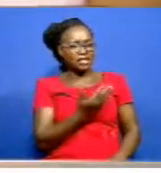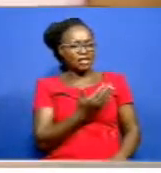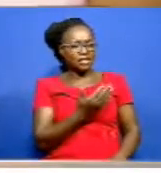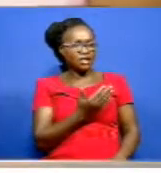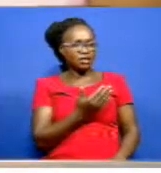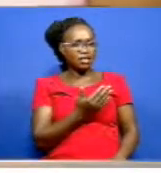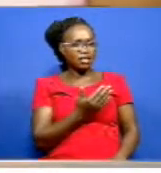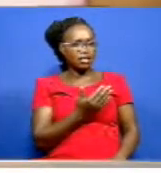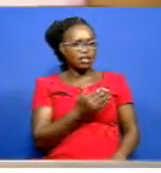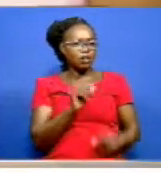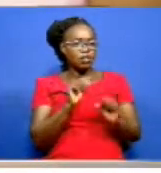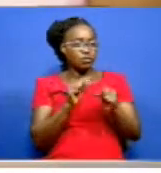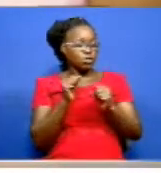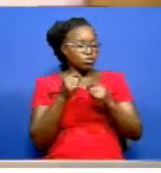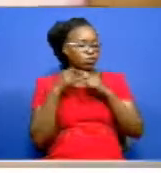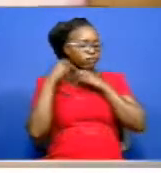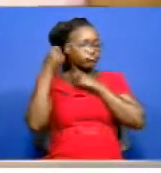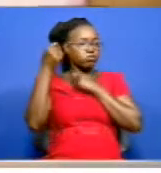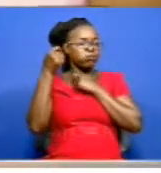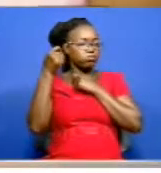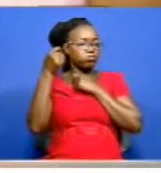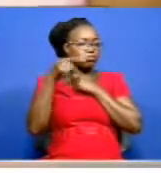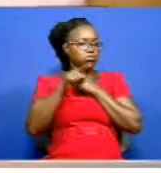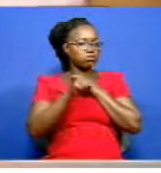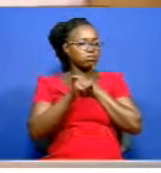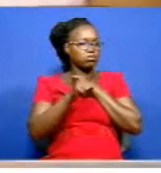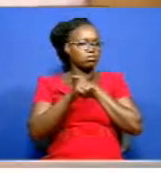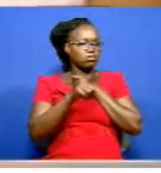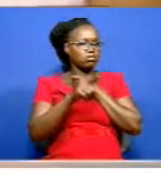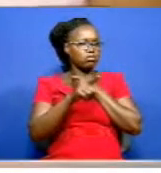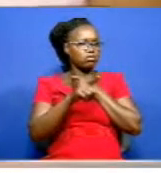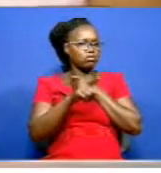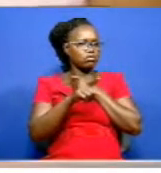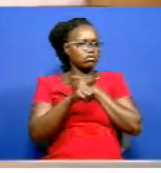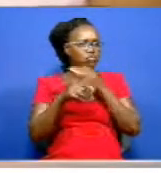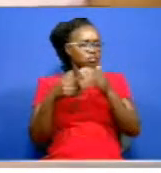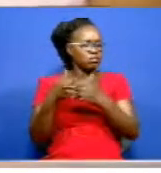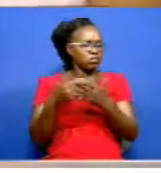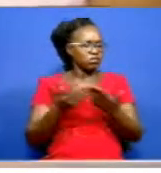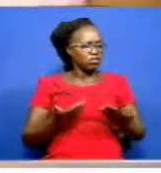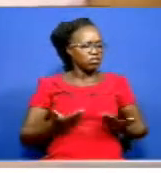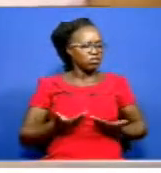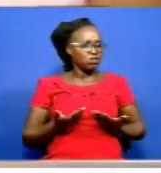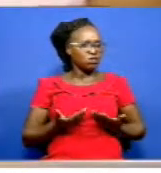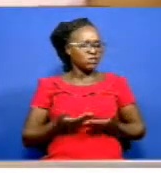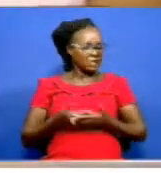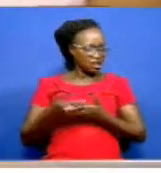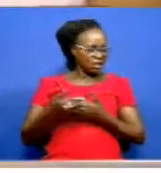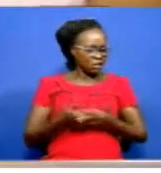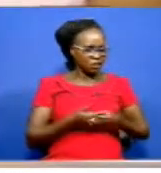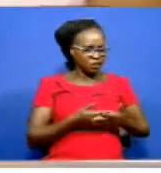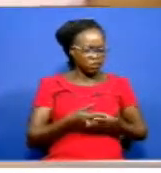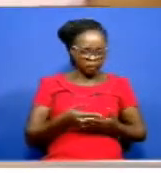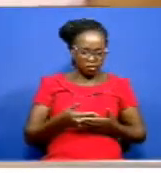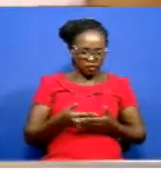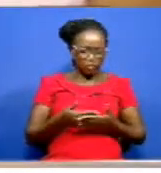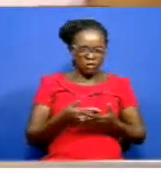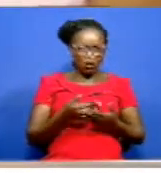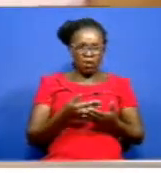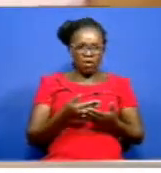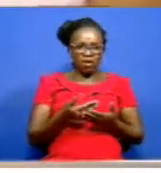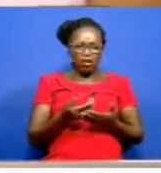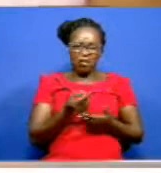ana athari ya kwamba izajua yeye mwenyewe. Athari ile inamwekapi mtoto, hata yule mtoto mchanga na wale watoto wengine ambao